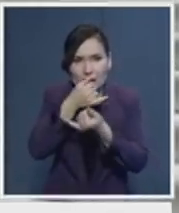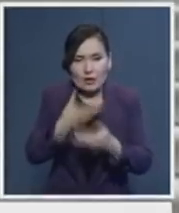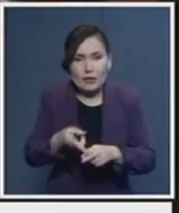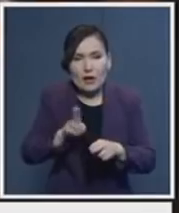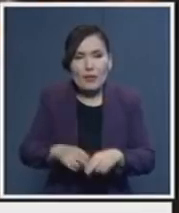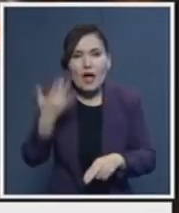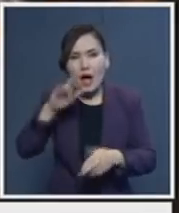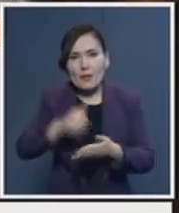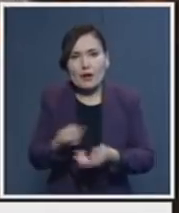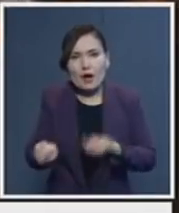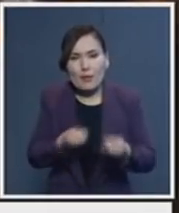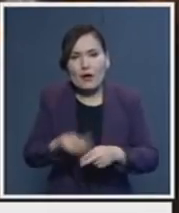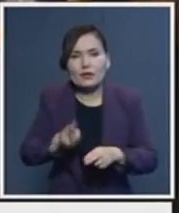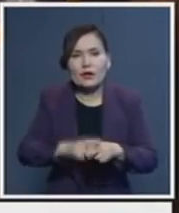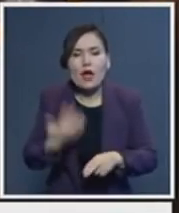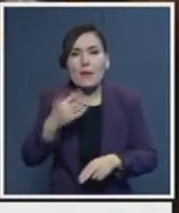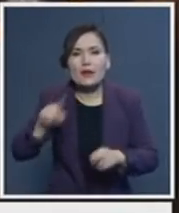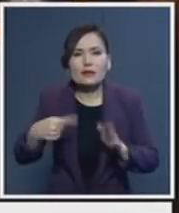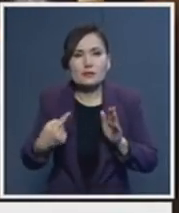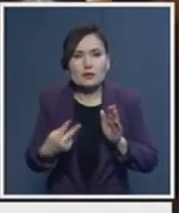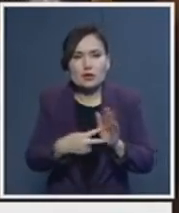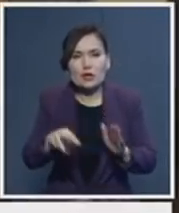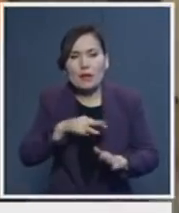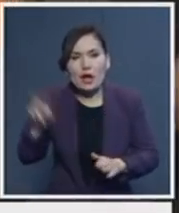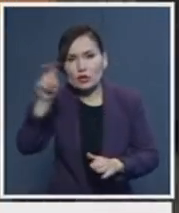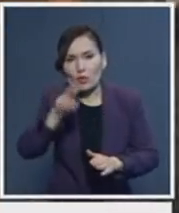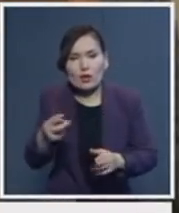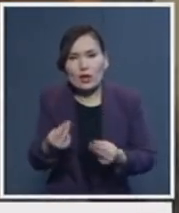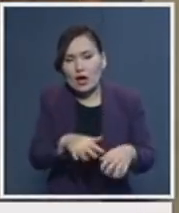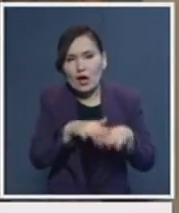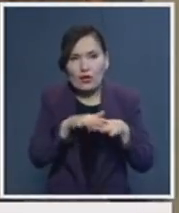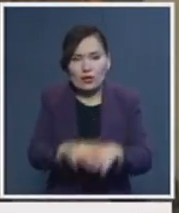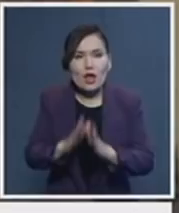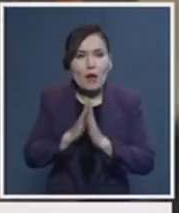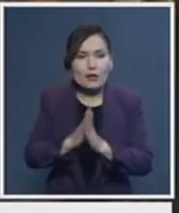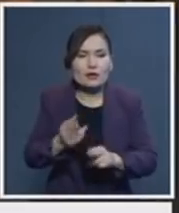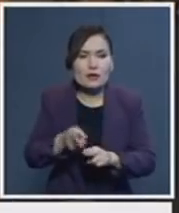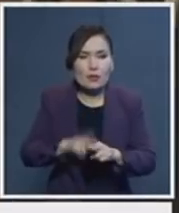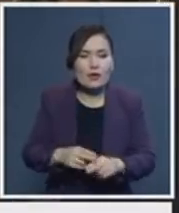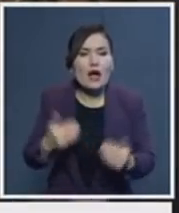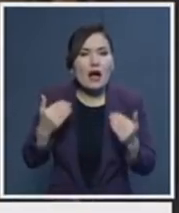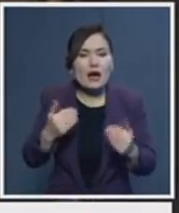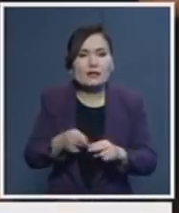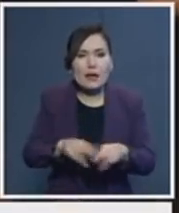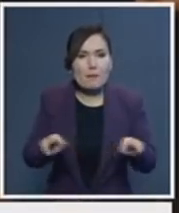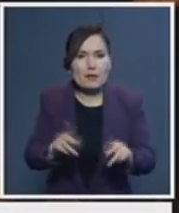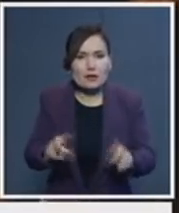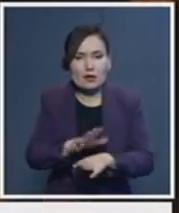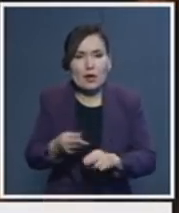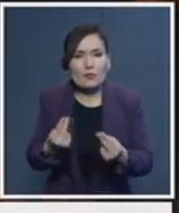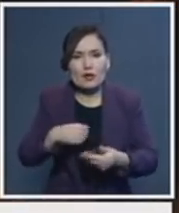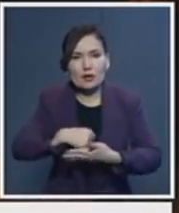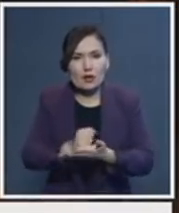Трамп қабырға құрылысына 5,7 миллиард доллар сұрап отыр. Алайда демократтар бұл бастамаға қарсы. Соның кесірінен бюджет